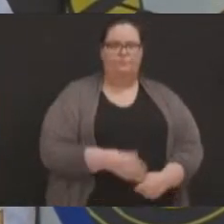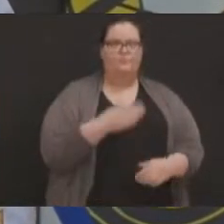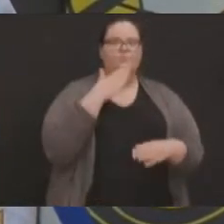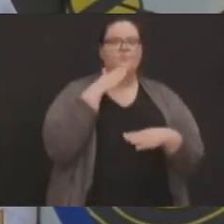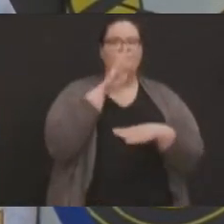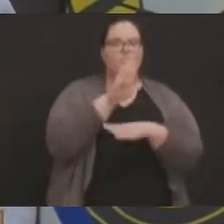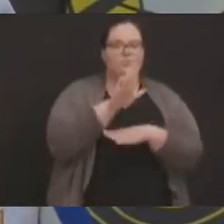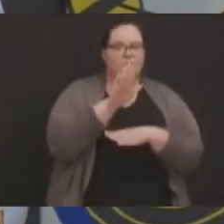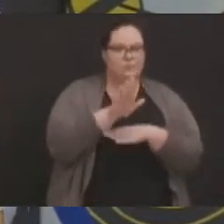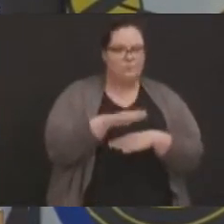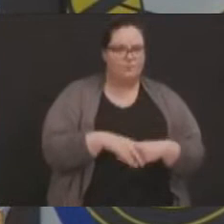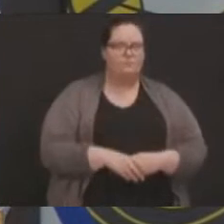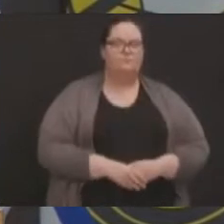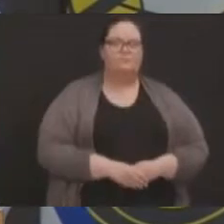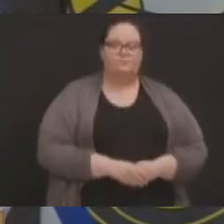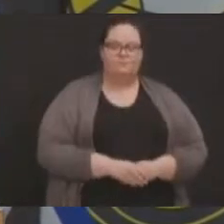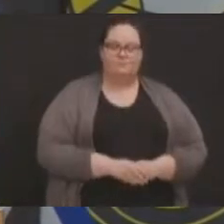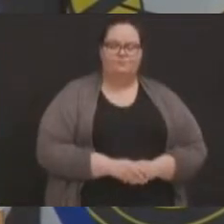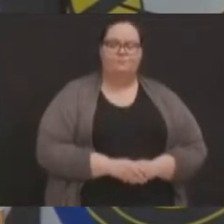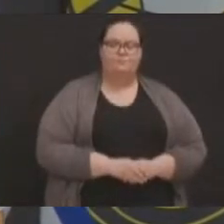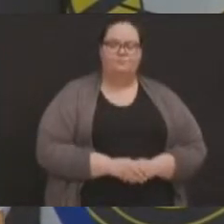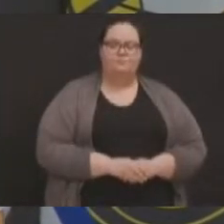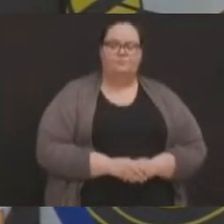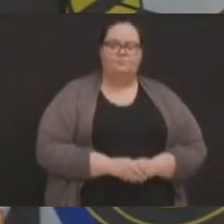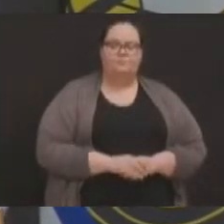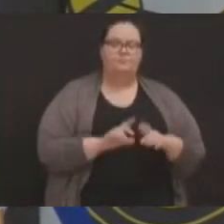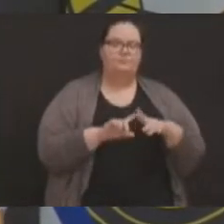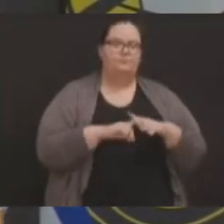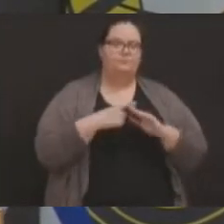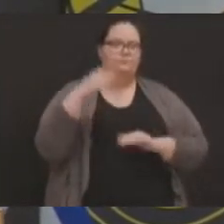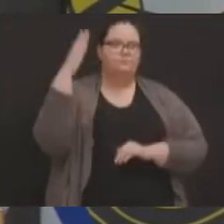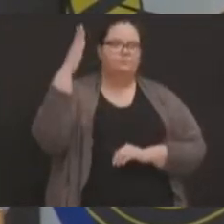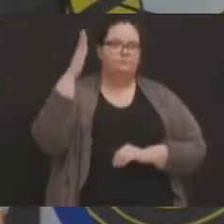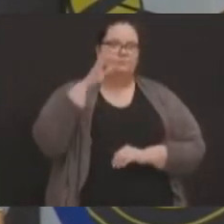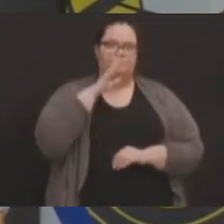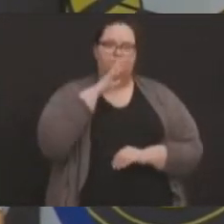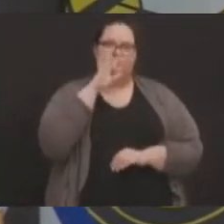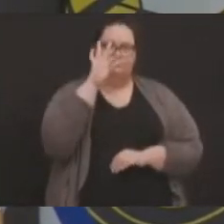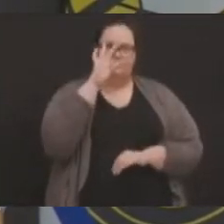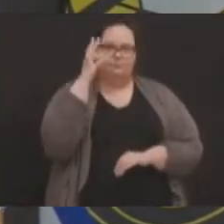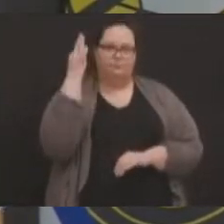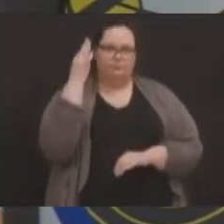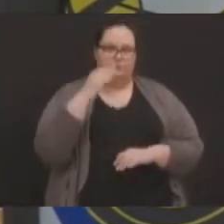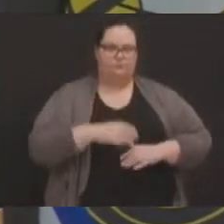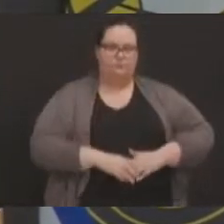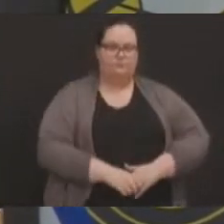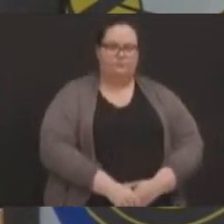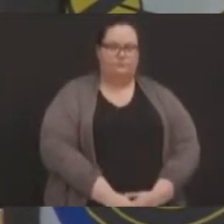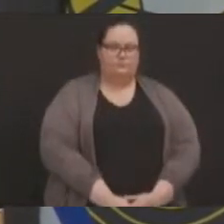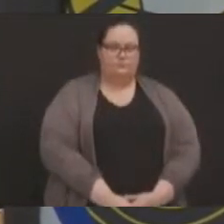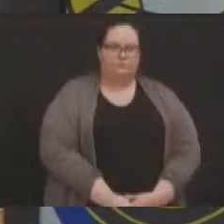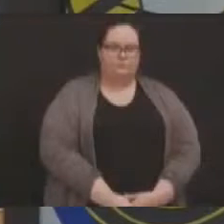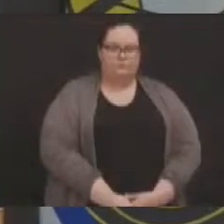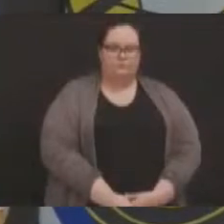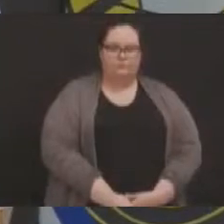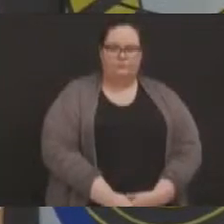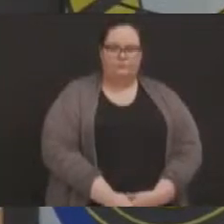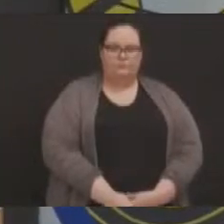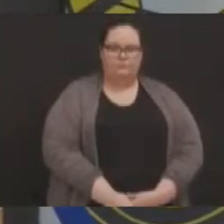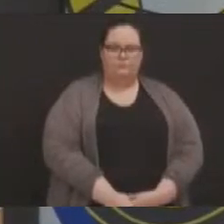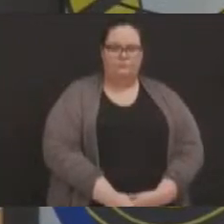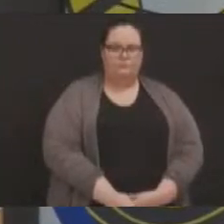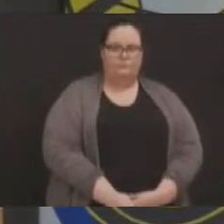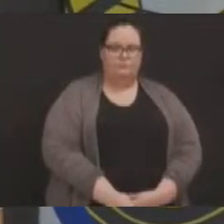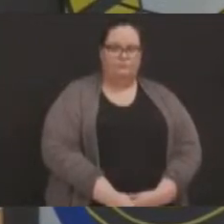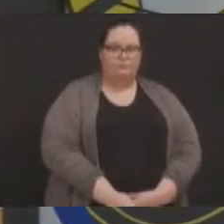encourageants que nous avons constatés dans nos efforts visant à ralentir la propagation de la COVID-19 au